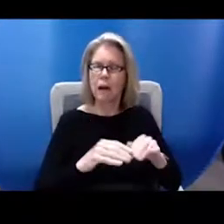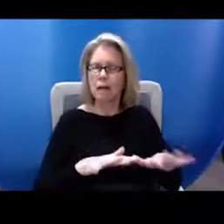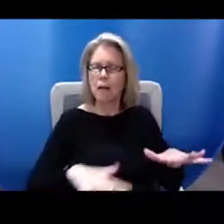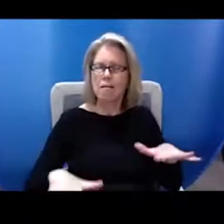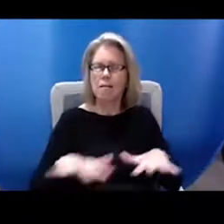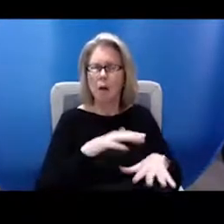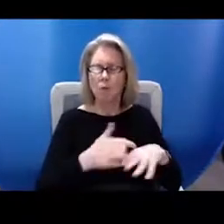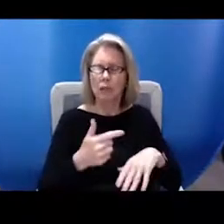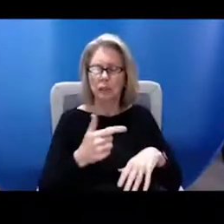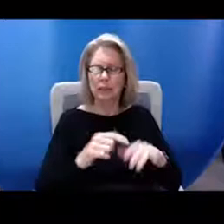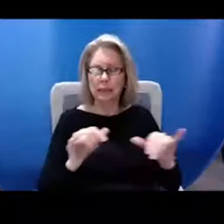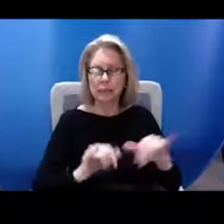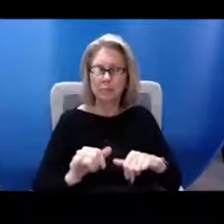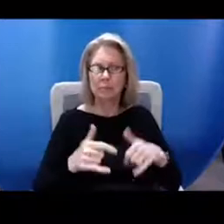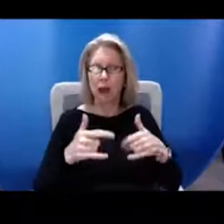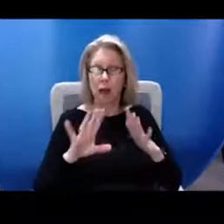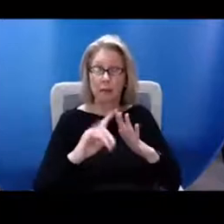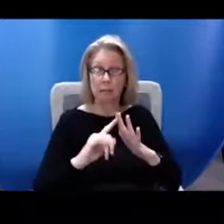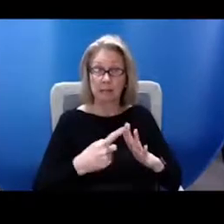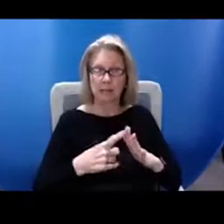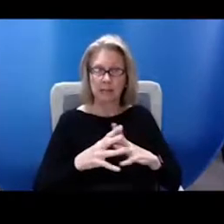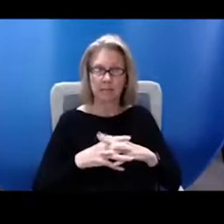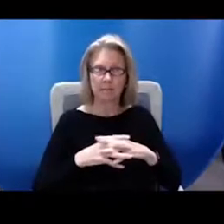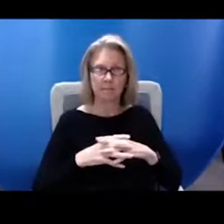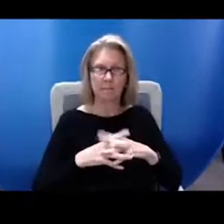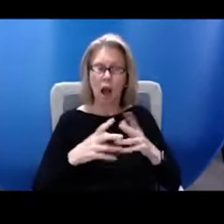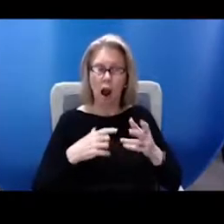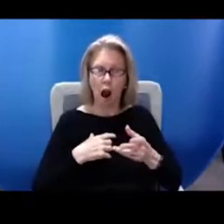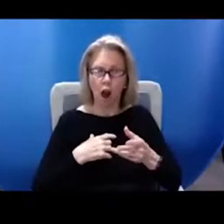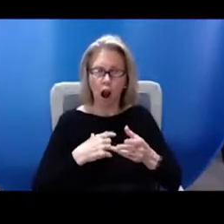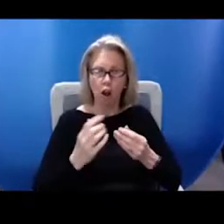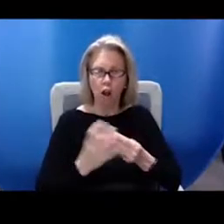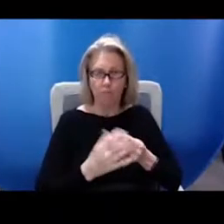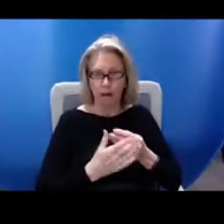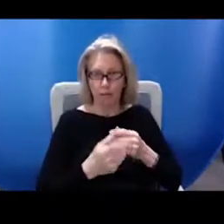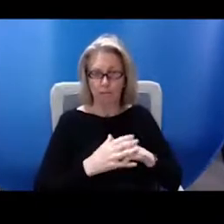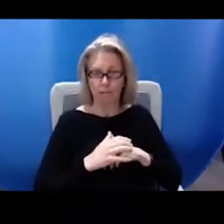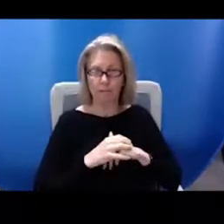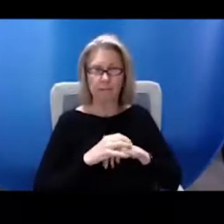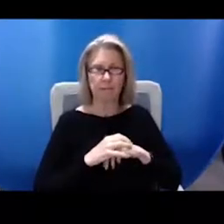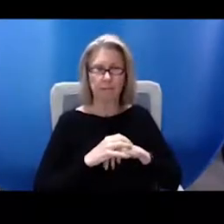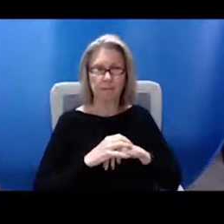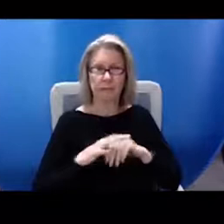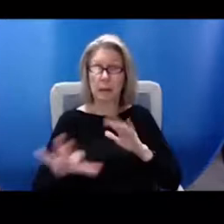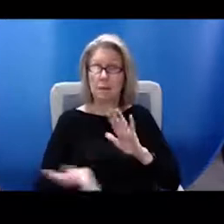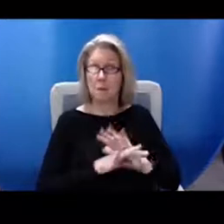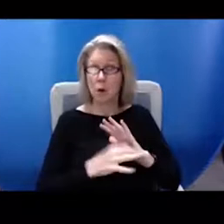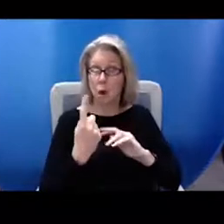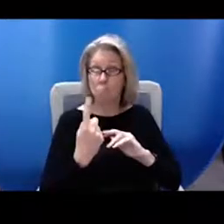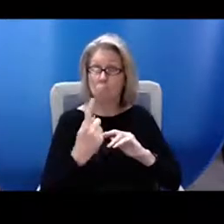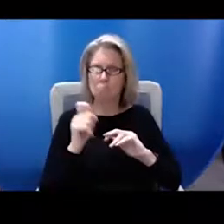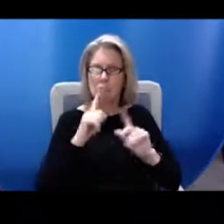kolektif kompon yang ada di Good School Ecosystem. Kali ini ayo kita bermain kartu kolektif. Saya akan mengkocoknya terlebih dahulu